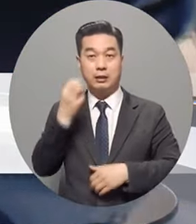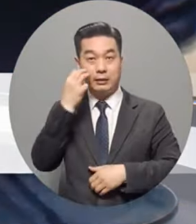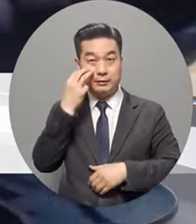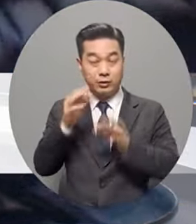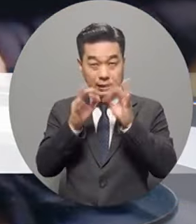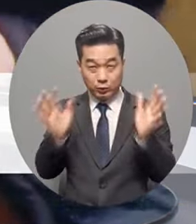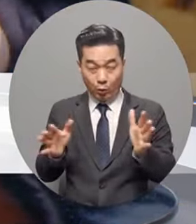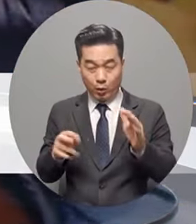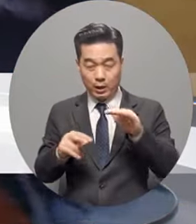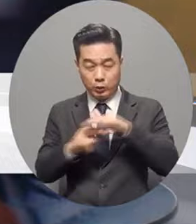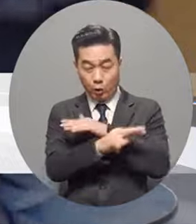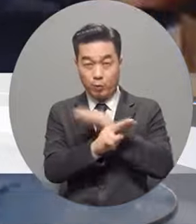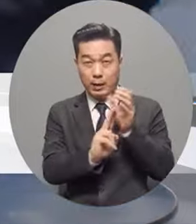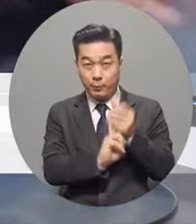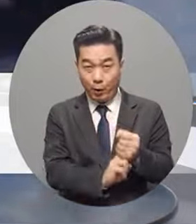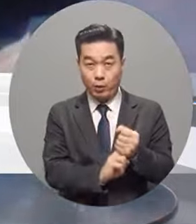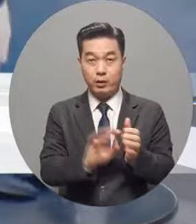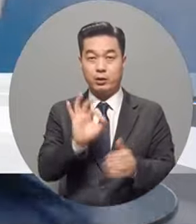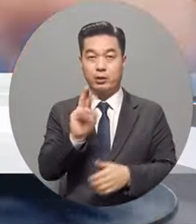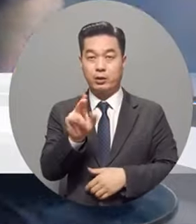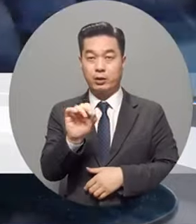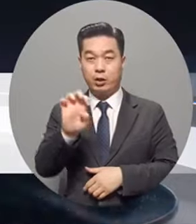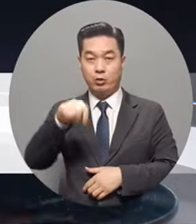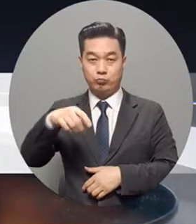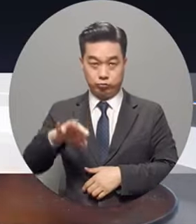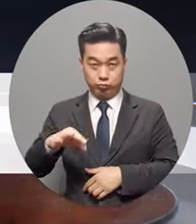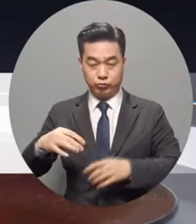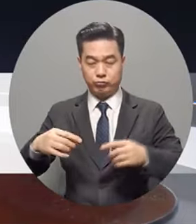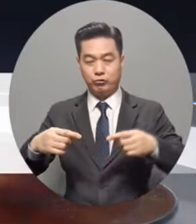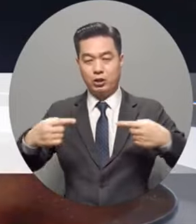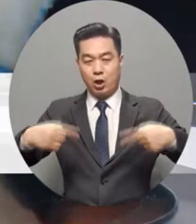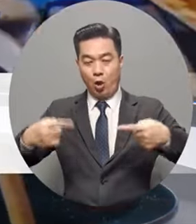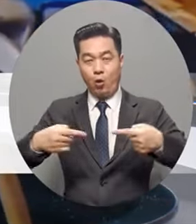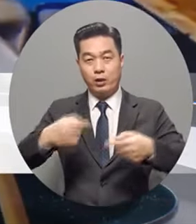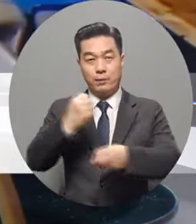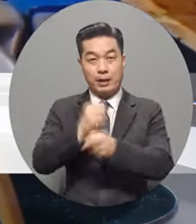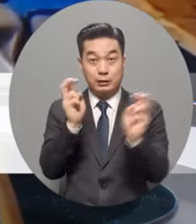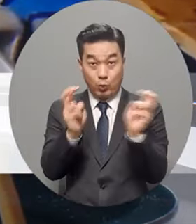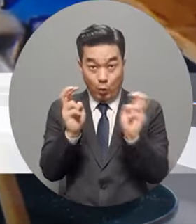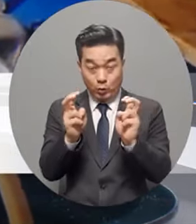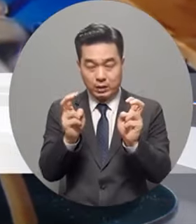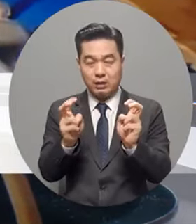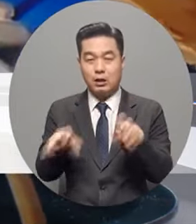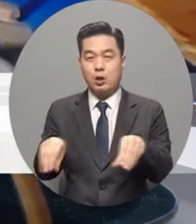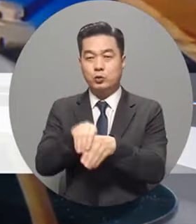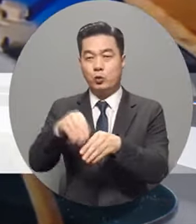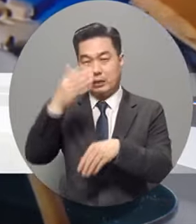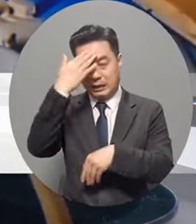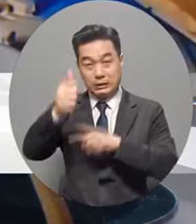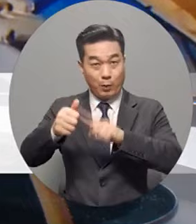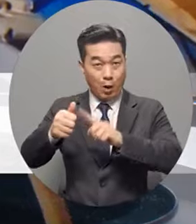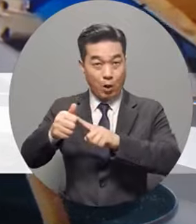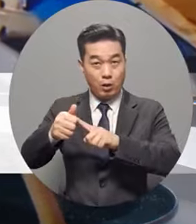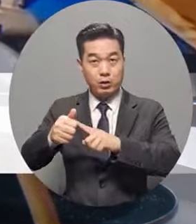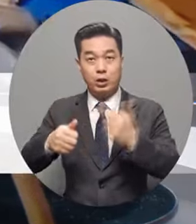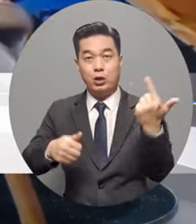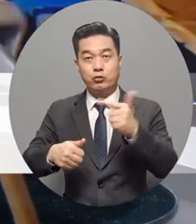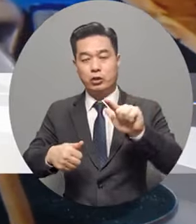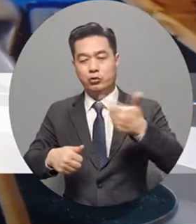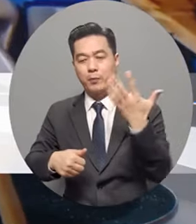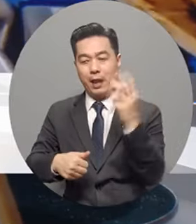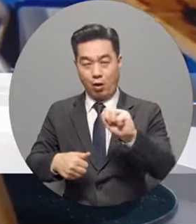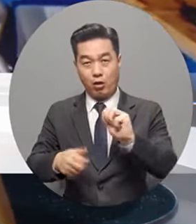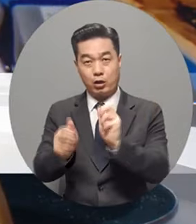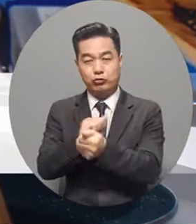도피 중이던 영풍재지 주가 조작 일당의 총책이었습니다. 이들이 챙긴 부당 이득이 6,600억 원에